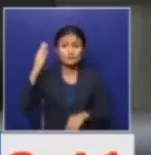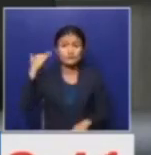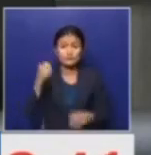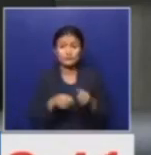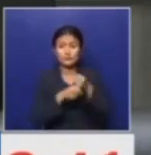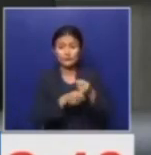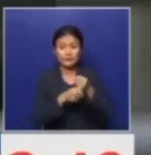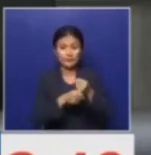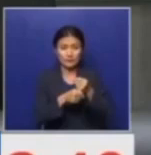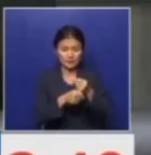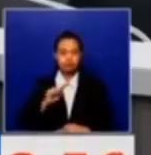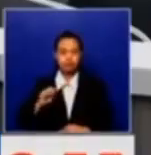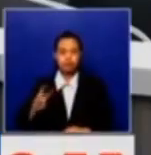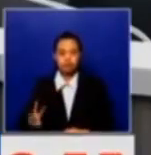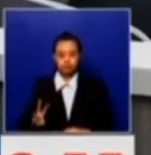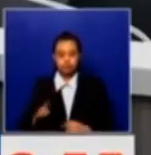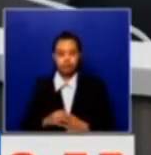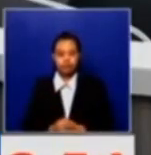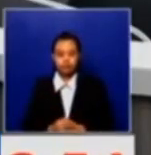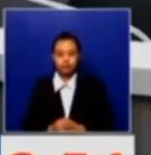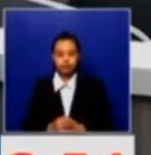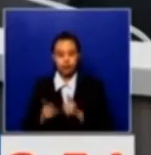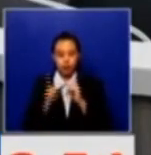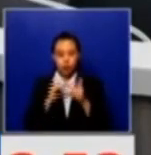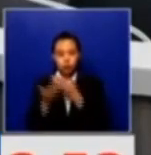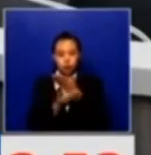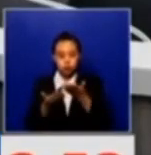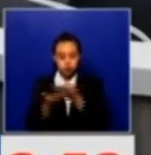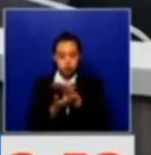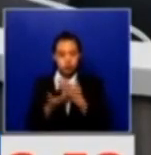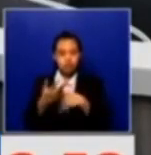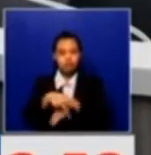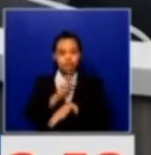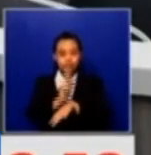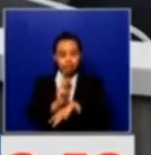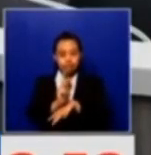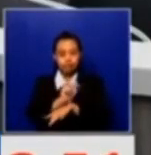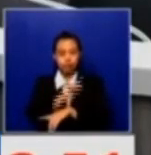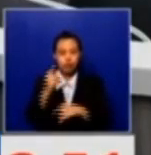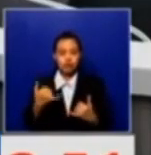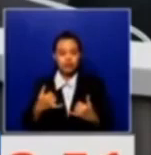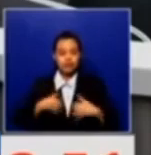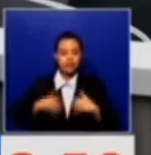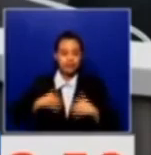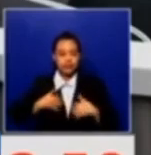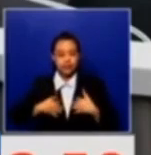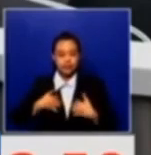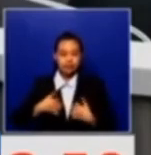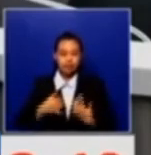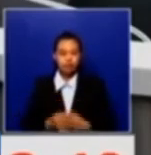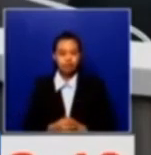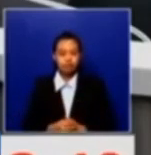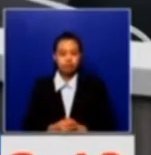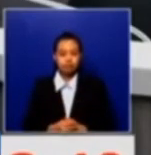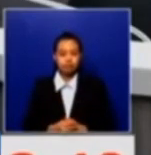พยายามใช้การที่นักศึกษาธรรมศาสตร์พูดเรื่องนี้บนเวทีของแนวร่วมนักศึกษาธรรมศาสตร์และการชุมนุม